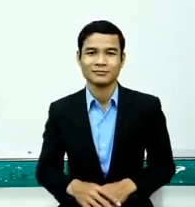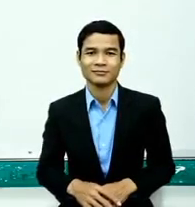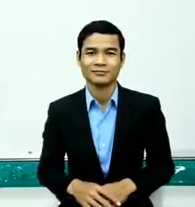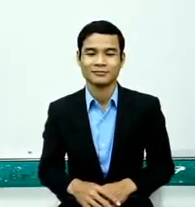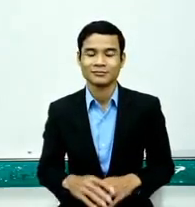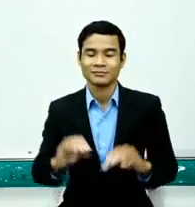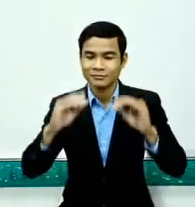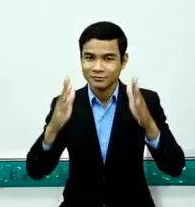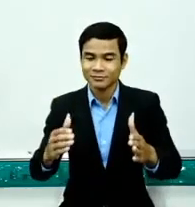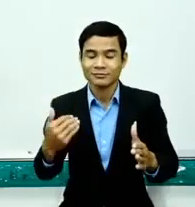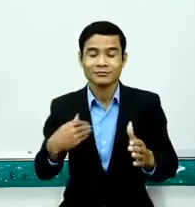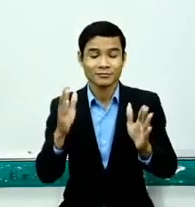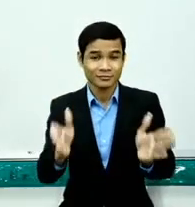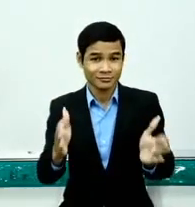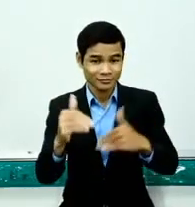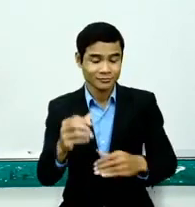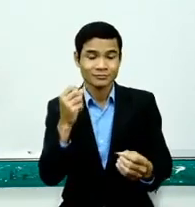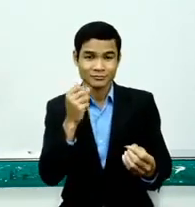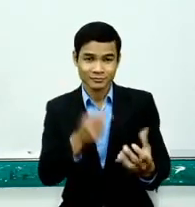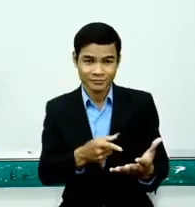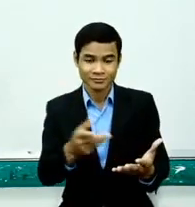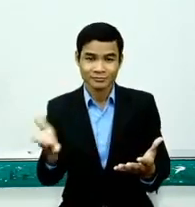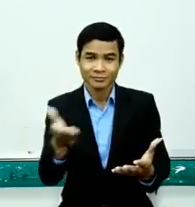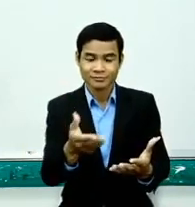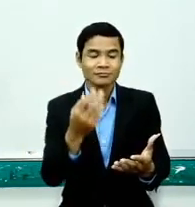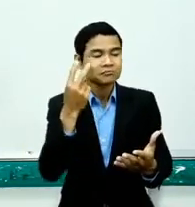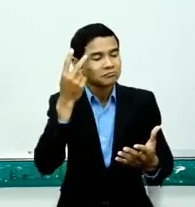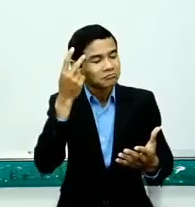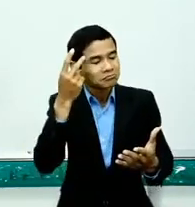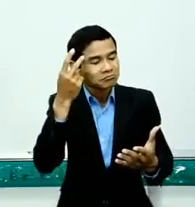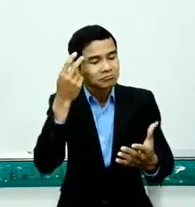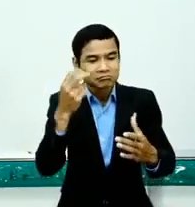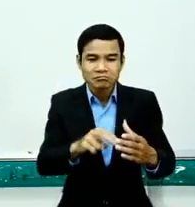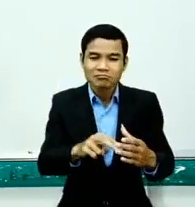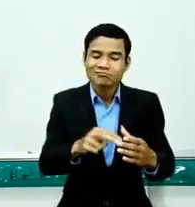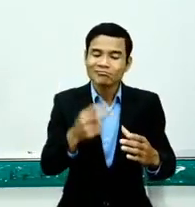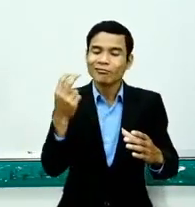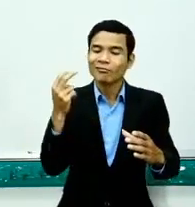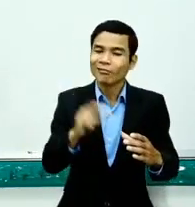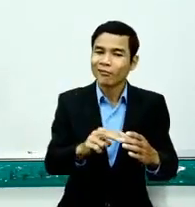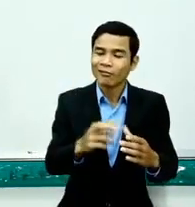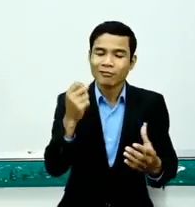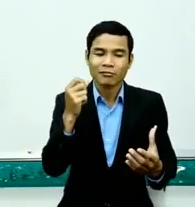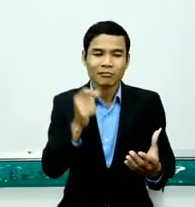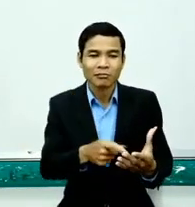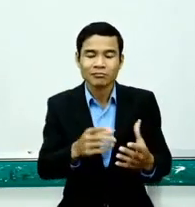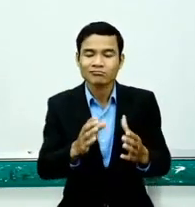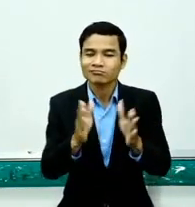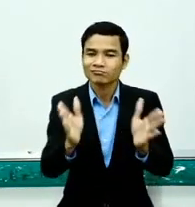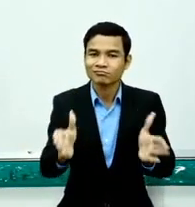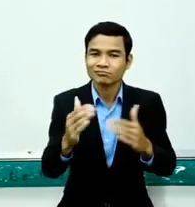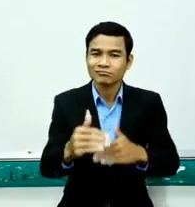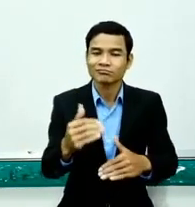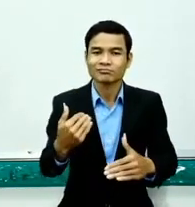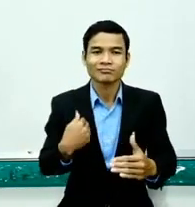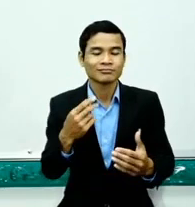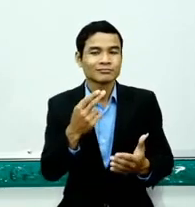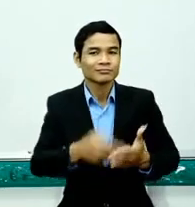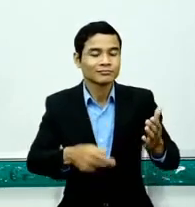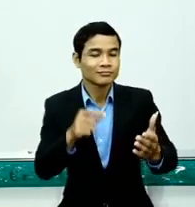Chà, nè, cổ mình bỏ ọc ọc cổng băng xin rập ở con tư tí. Con chăm tư tí mơ, ta nè con bỏ ọc rập bỏ nè cổ. Mình là vậy khá